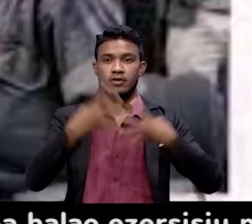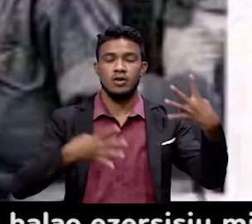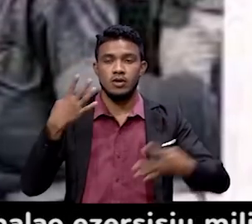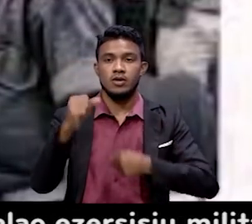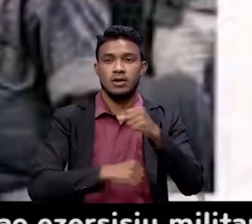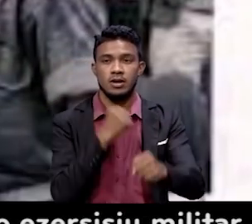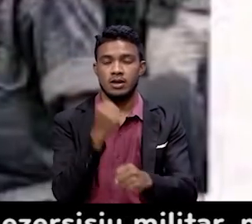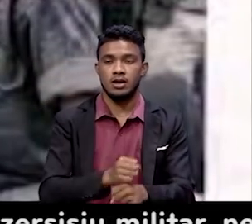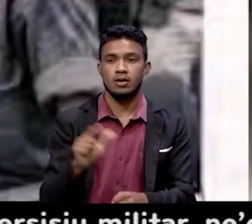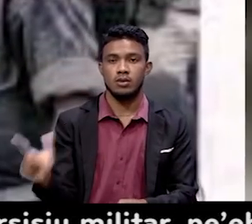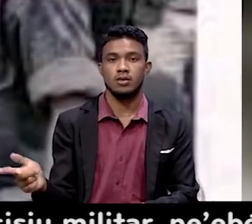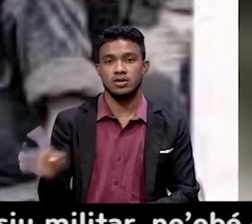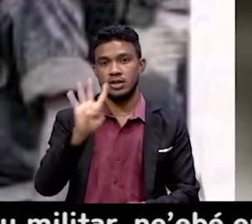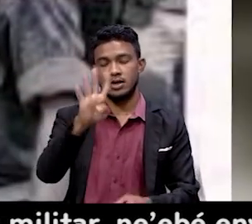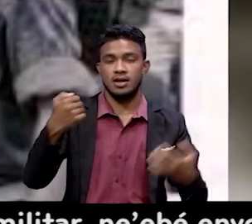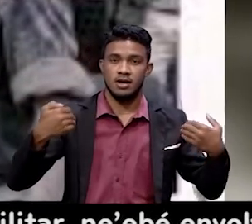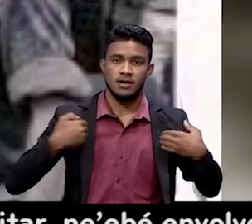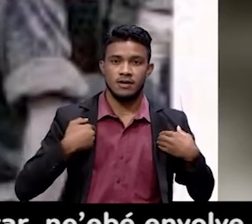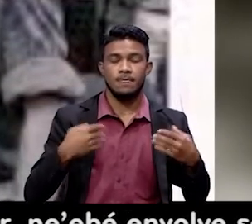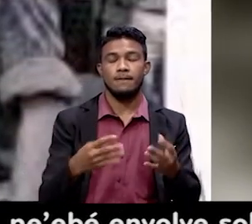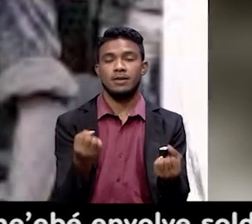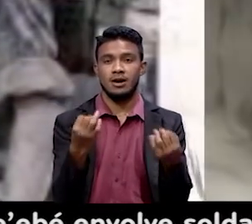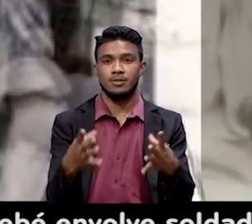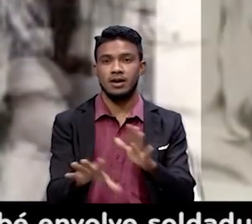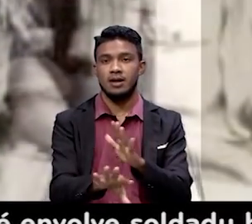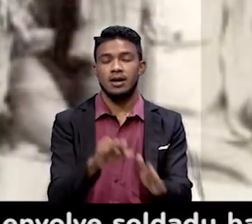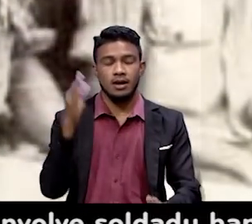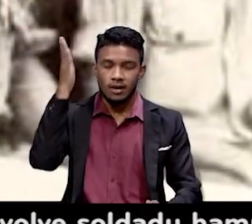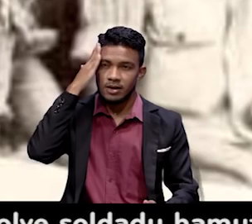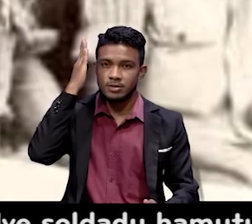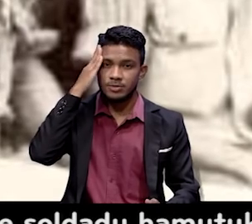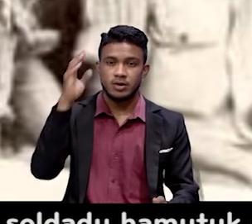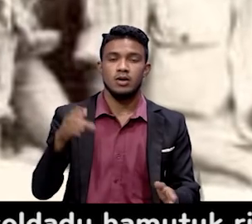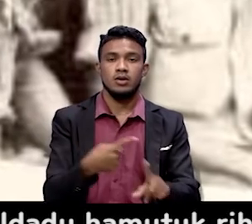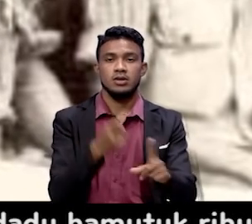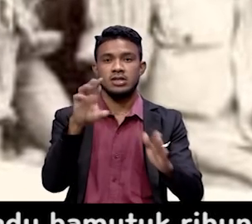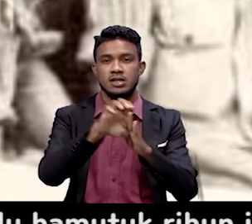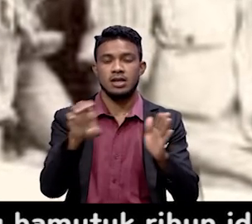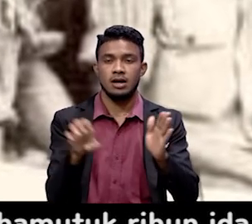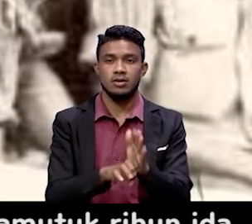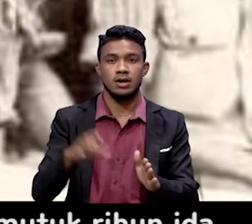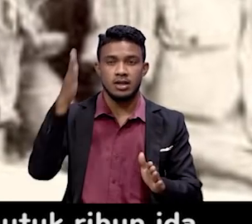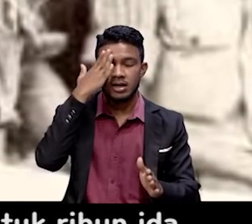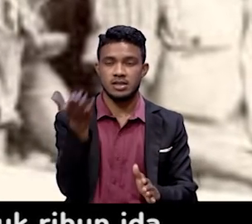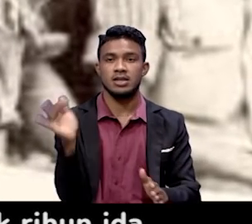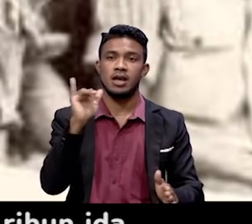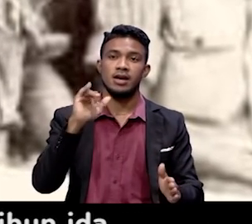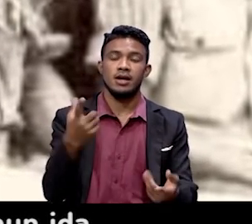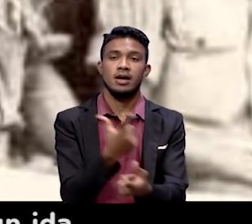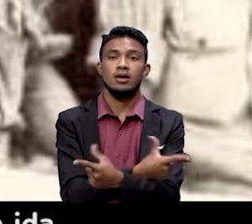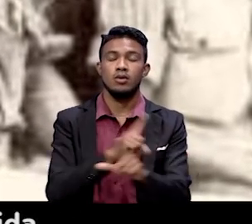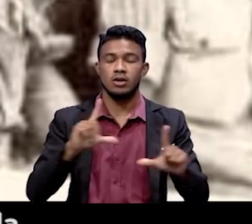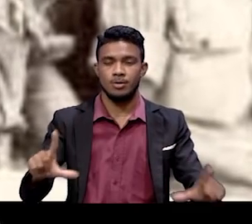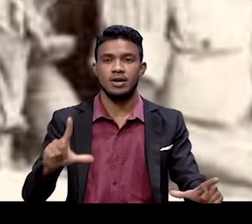ulu resinghat, mayoria hetang ona rekunya sementu si stadu hodi dignifika sira ne luta barai dobeng